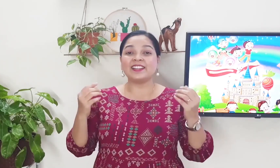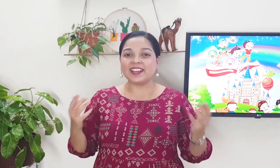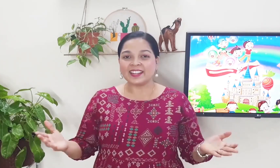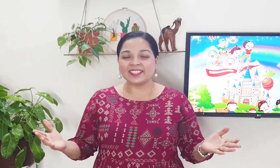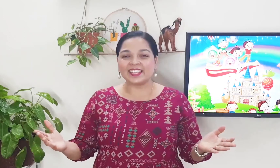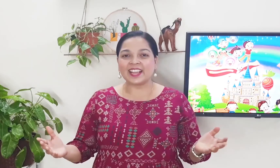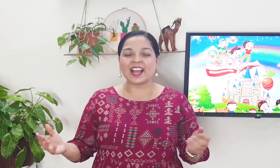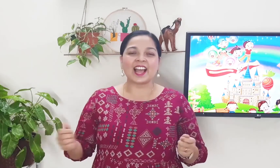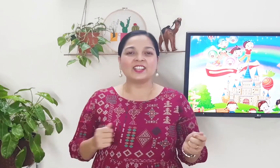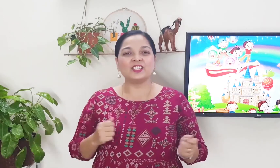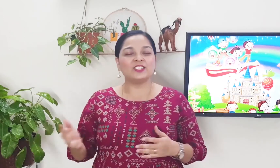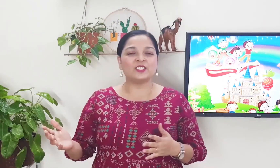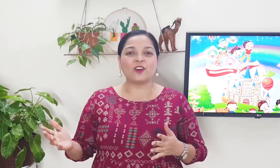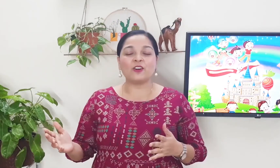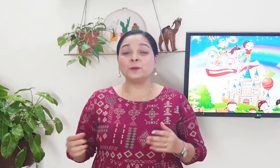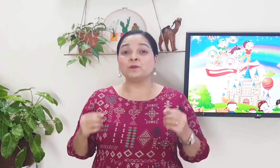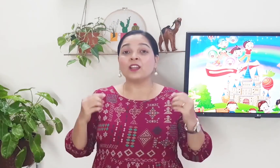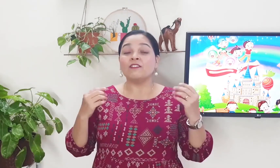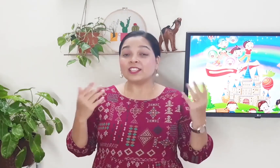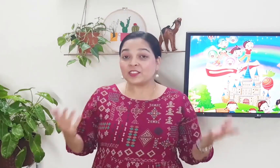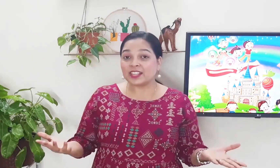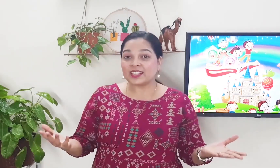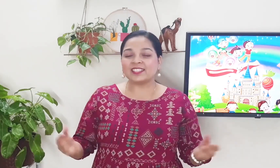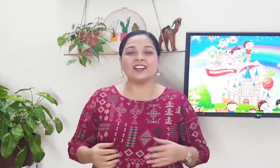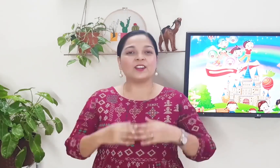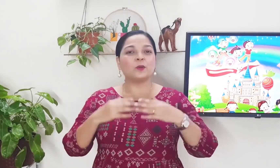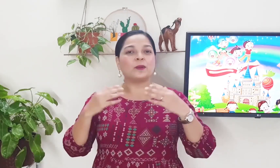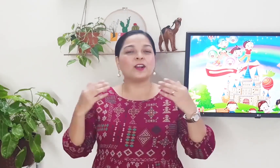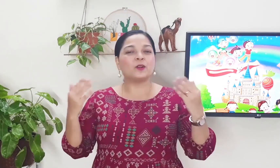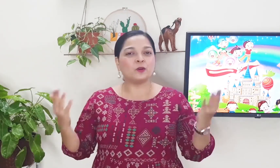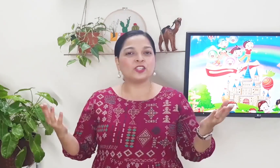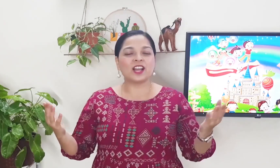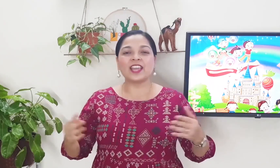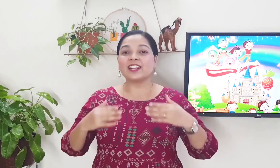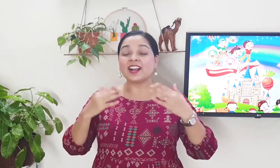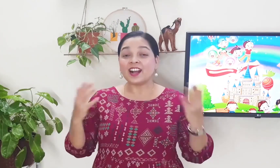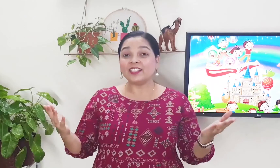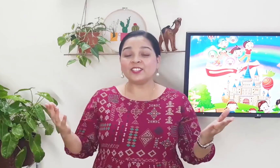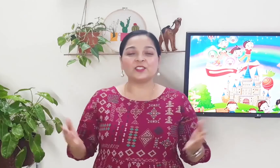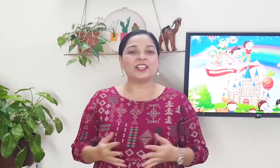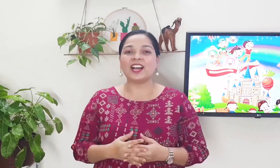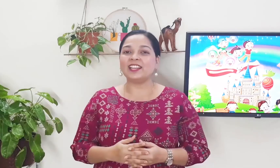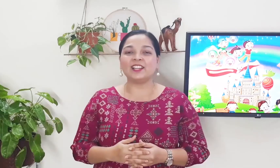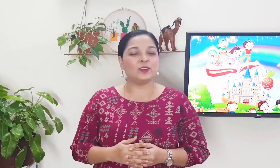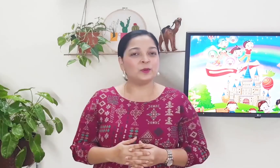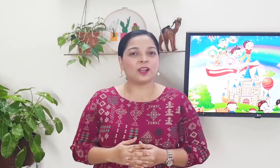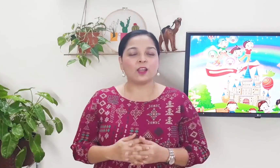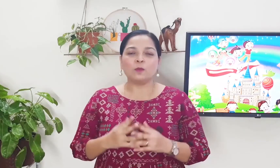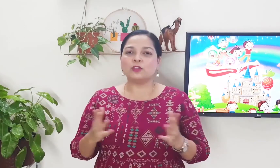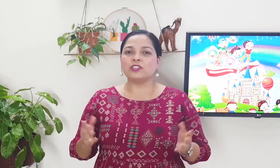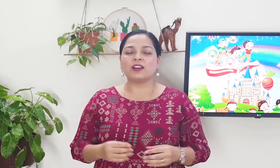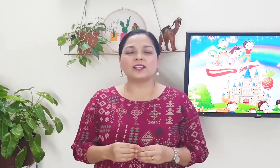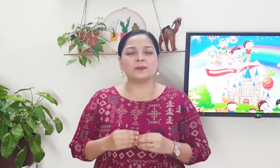गाया, डांस किया, एक्शन सॉन्ग, वास्तविकता संग्रह को पढ़ा, घोषणाएं, कहानी सुनी।